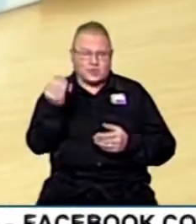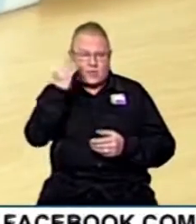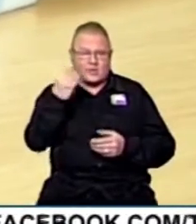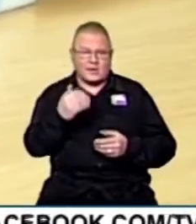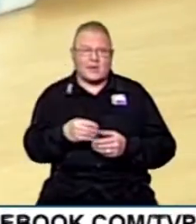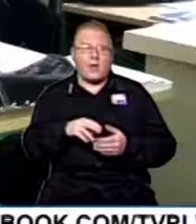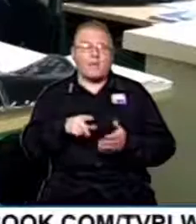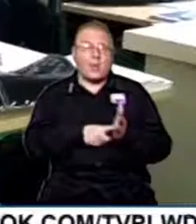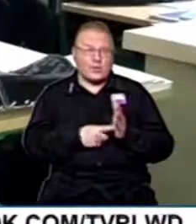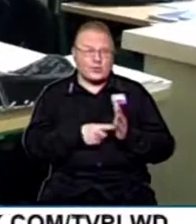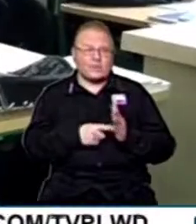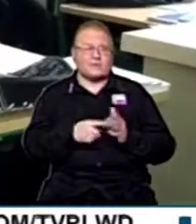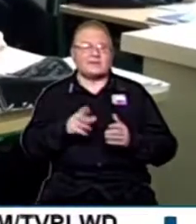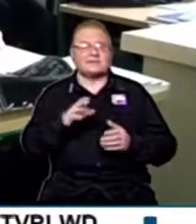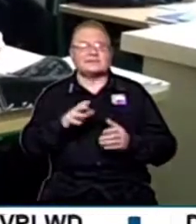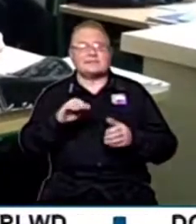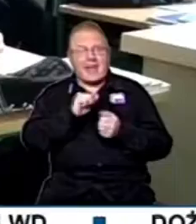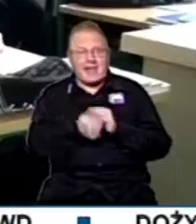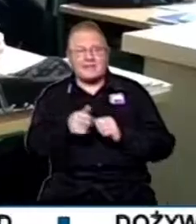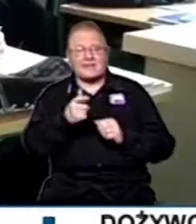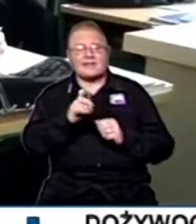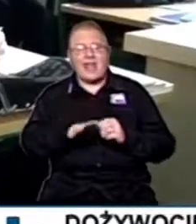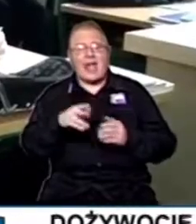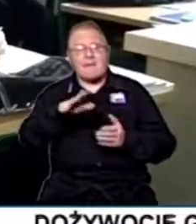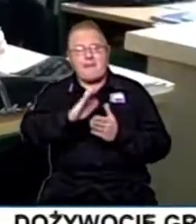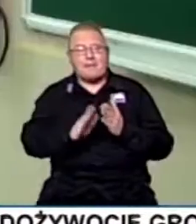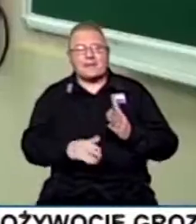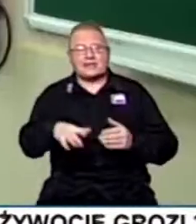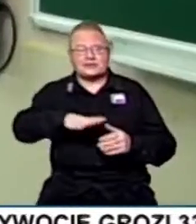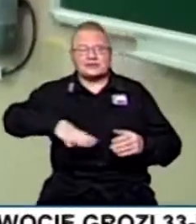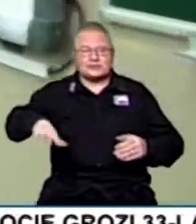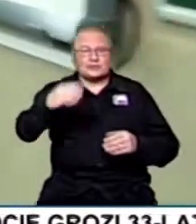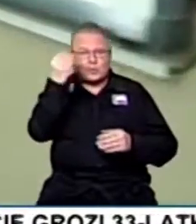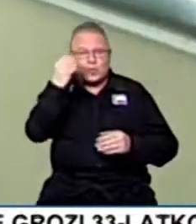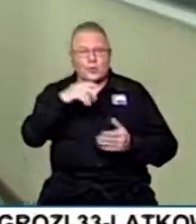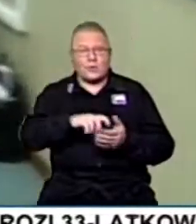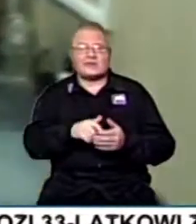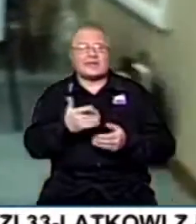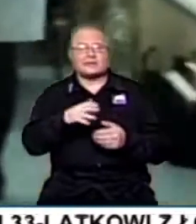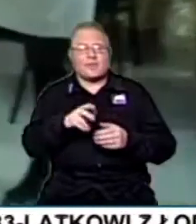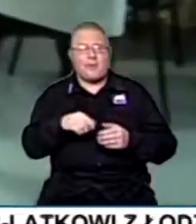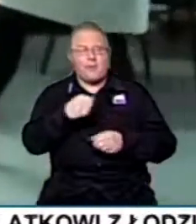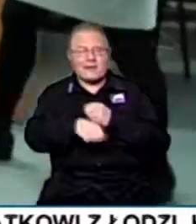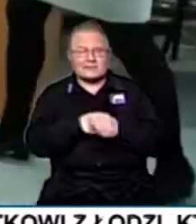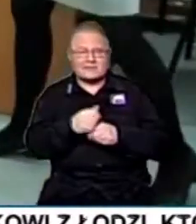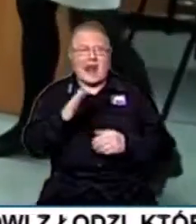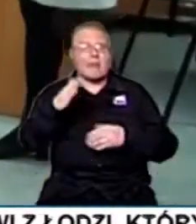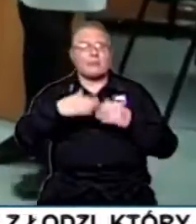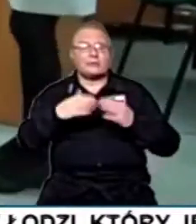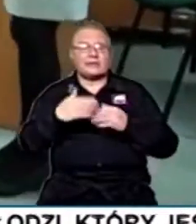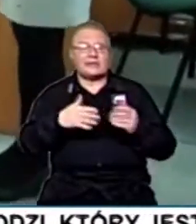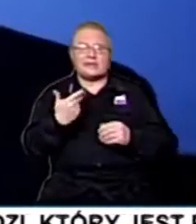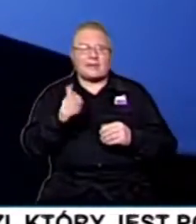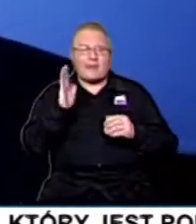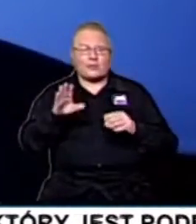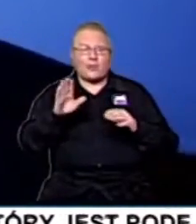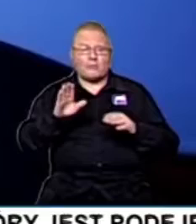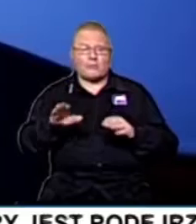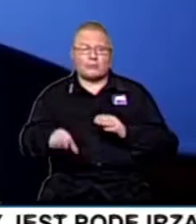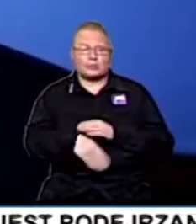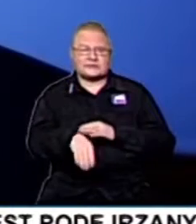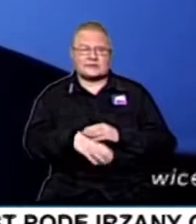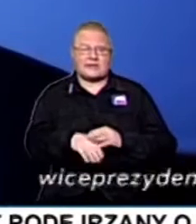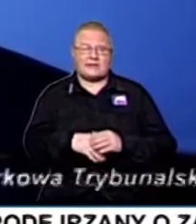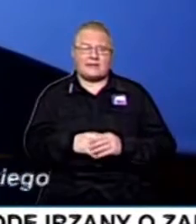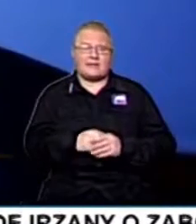Trybunalski. Zmiany na mapie sieci szkół nie są jeszcze opracowane, ale według założeń budynki mają nie zostać puste.